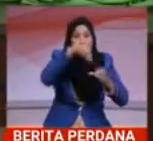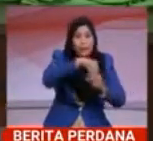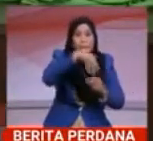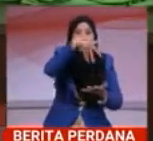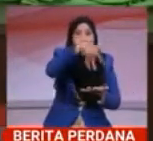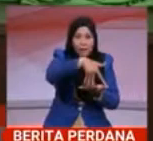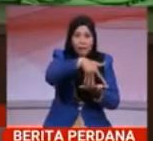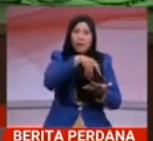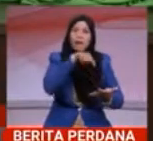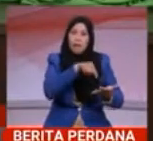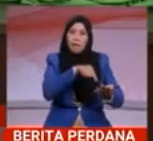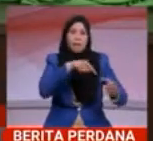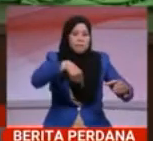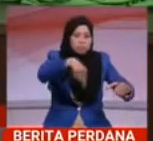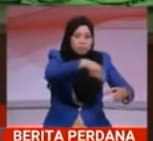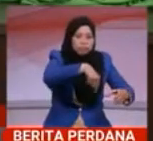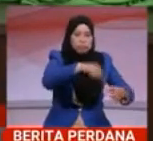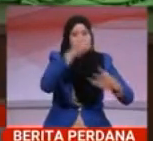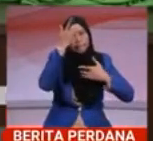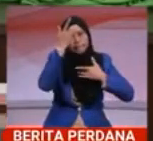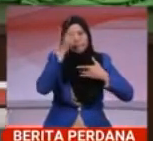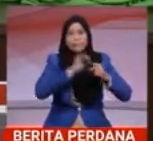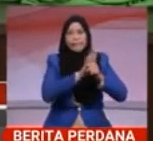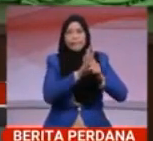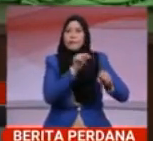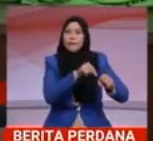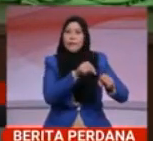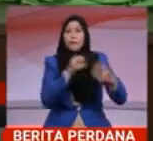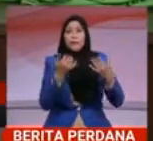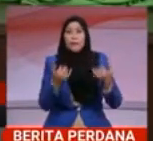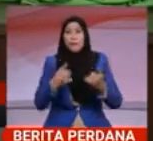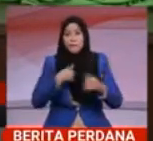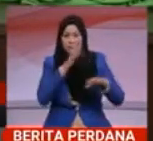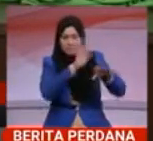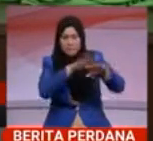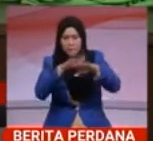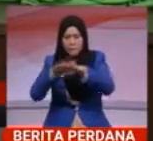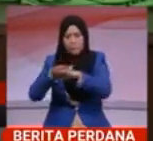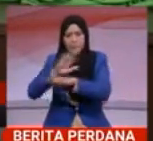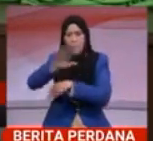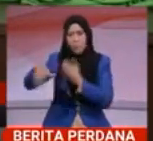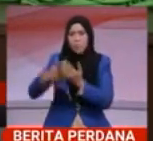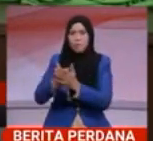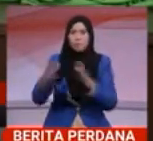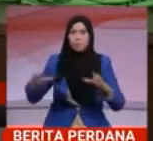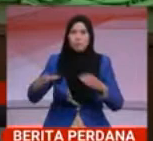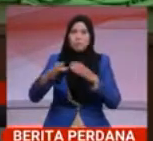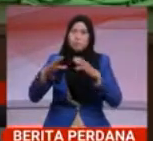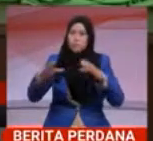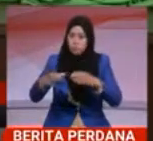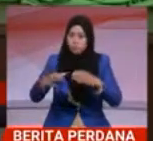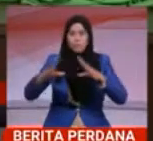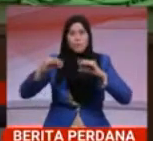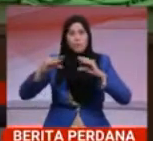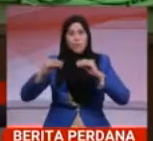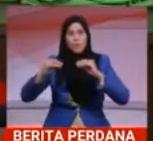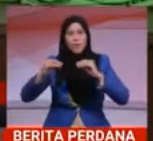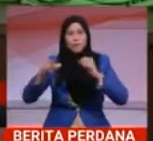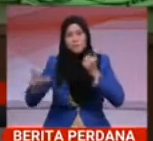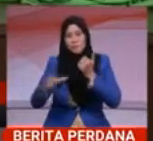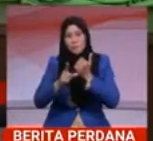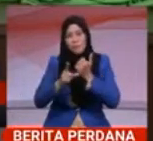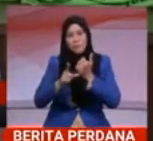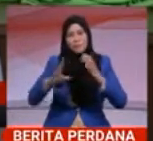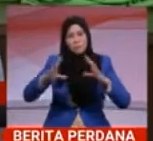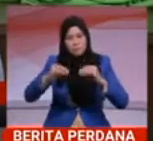penjara. Dan saya telah panggil mesyuarat bersekali dengan CP dan timbalan CP